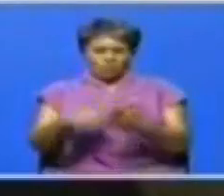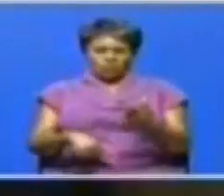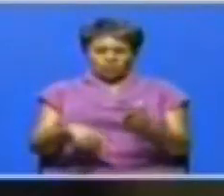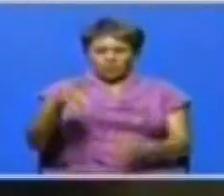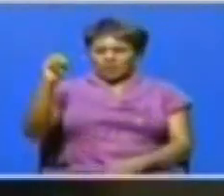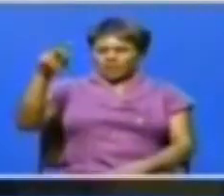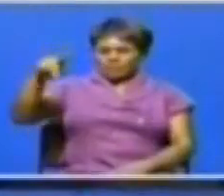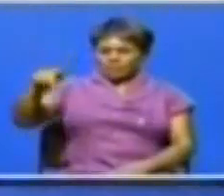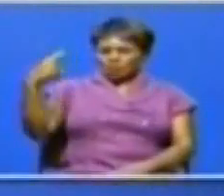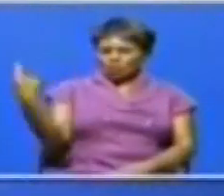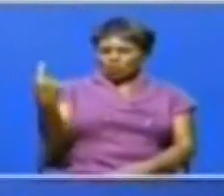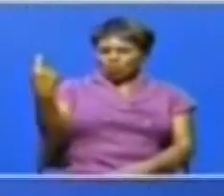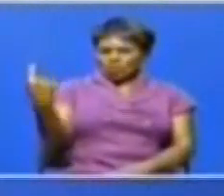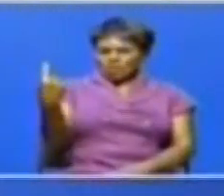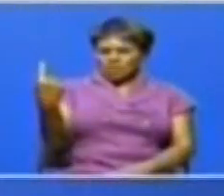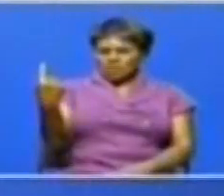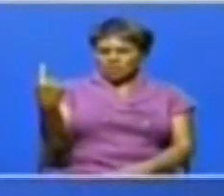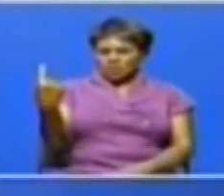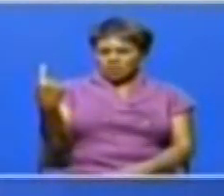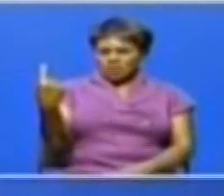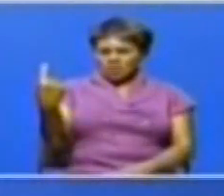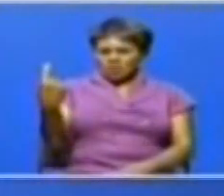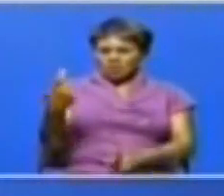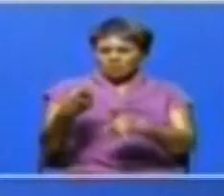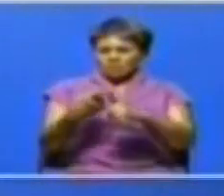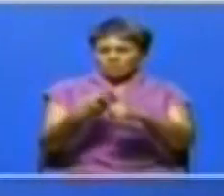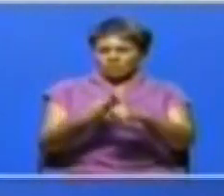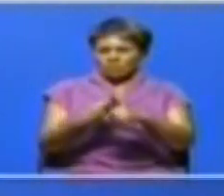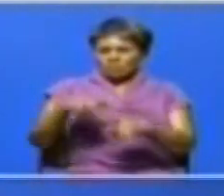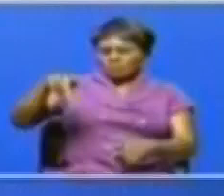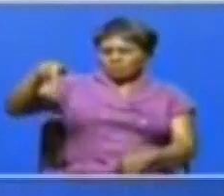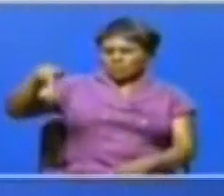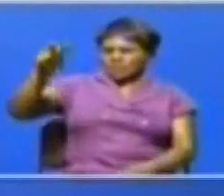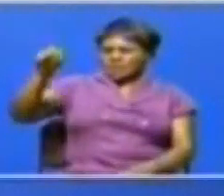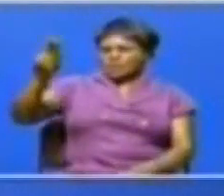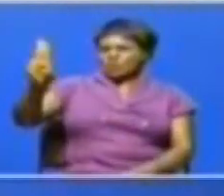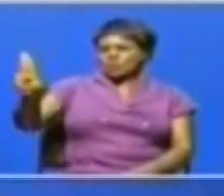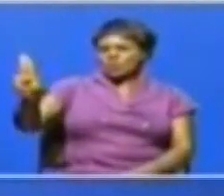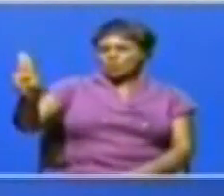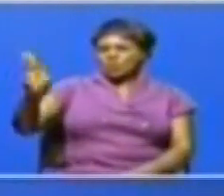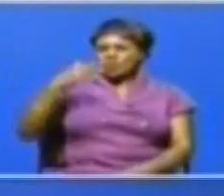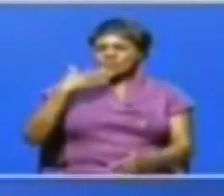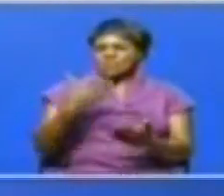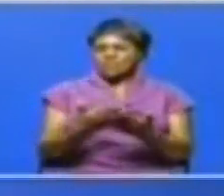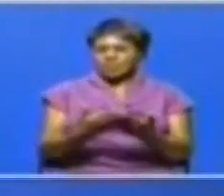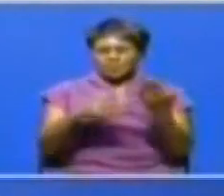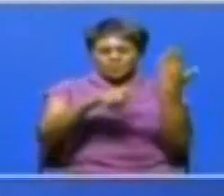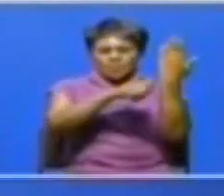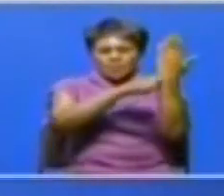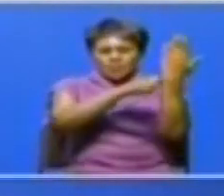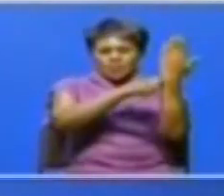mbunge wa pekee katika bunge la 12 kutoka chama cha PNU. Naam, karibu sana mheshimiwa. Thank you very much. My name